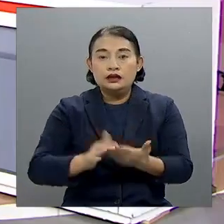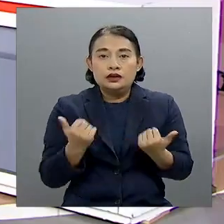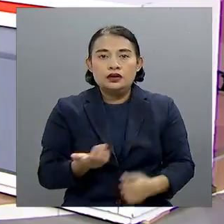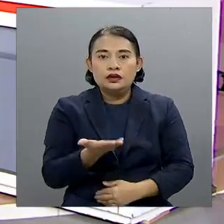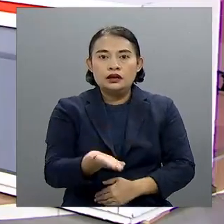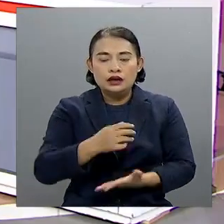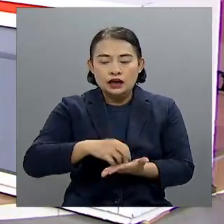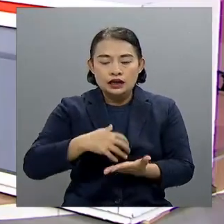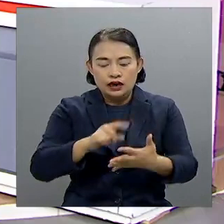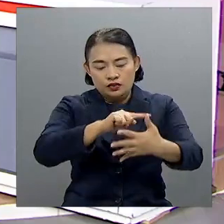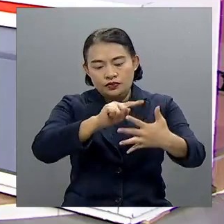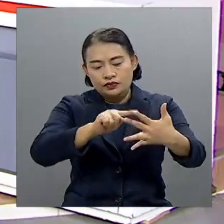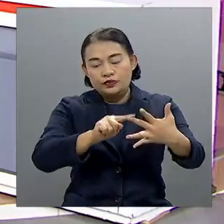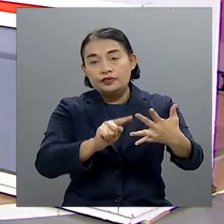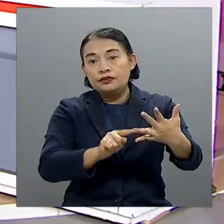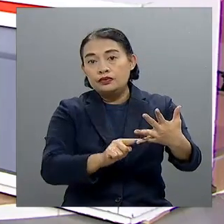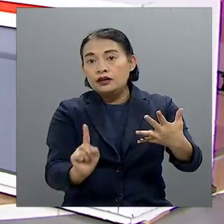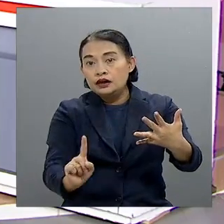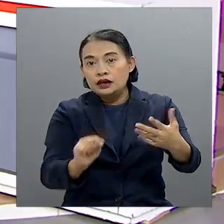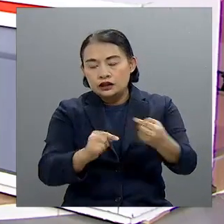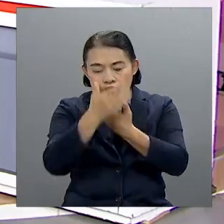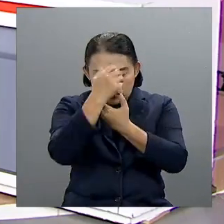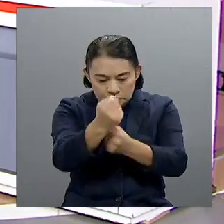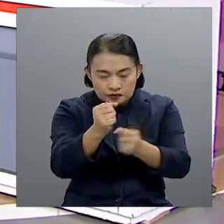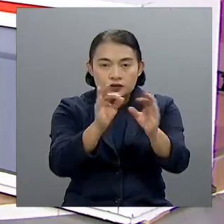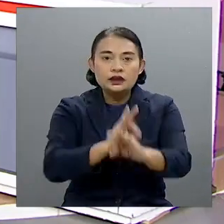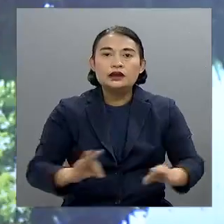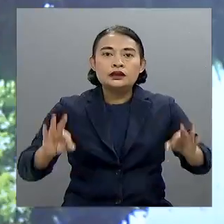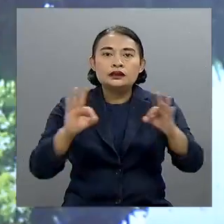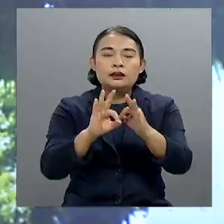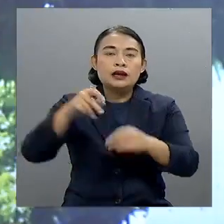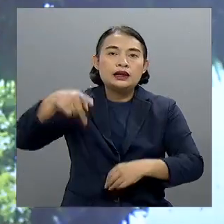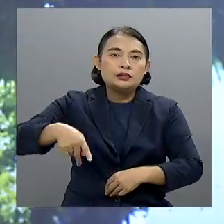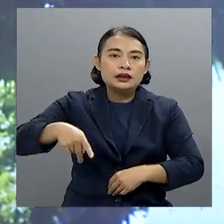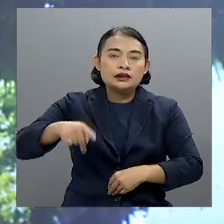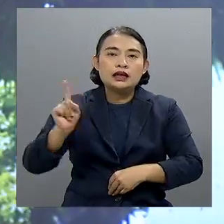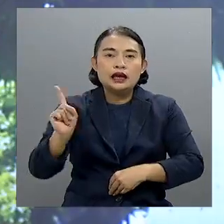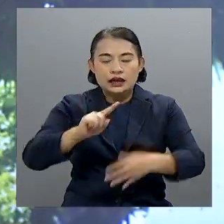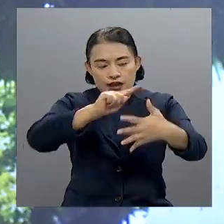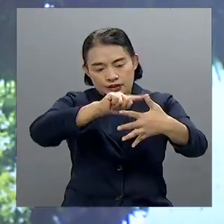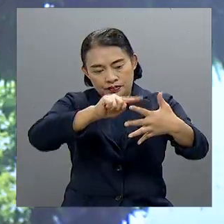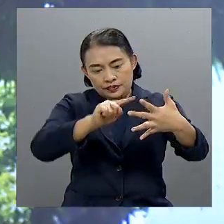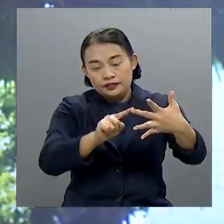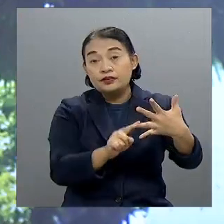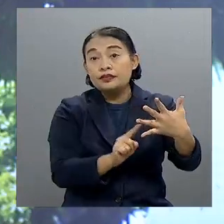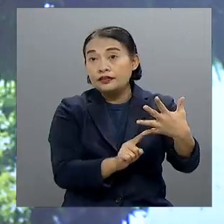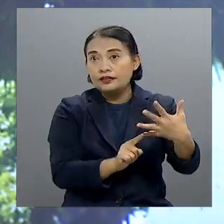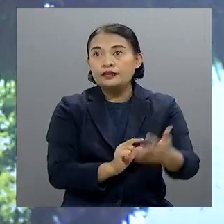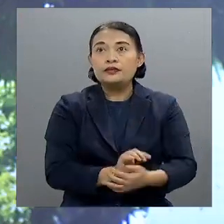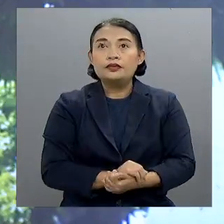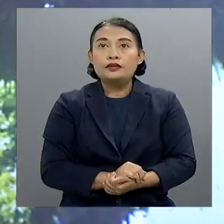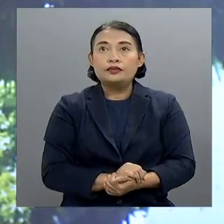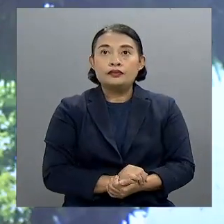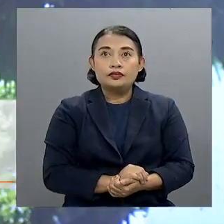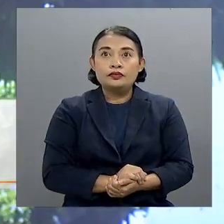มีส่วนไหนที่เราจะต้องให้ความสนใจความสำคัญเป็นพิเศษไหมครับ ค่ะถ้าหากว่าดูที่ส่วนบุคคลนะคะที่ว่าต้องดู